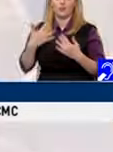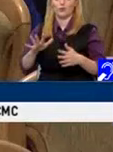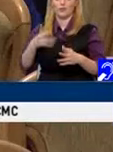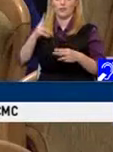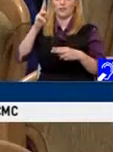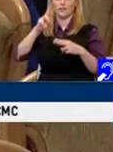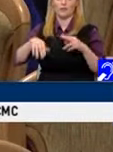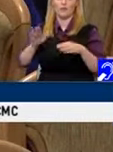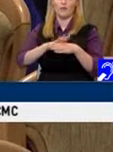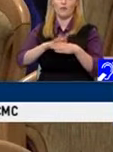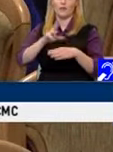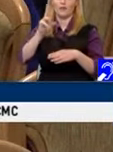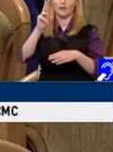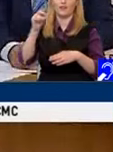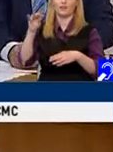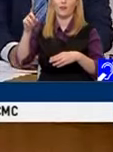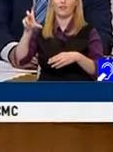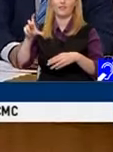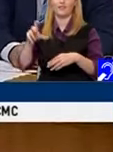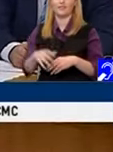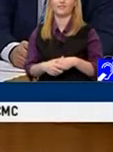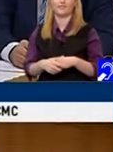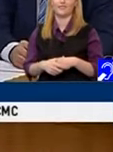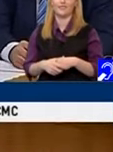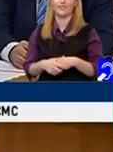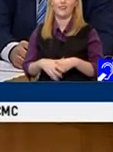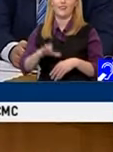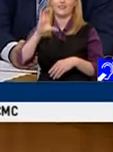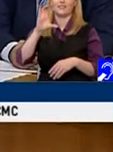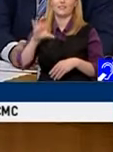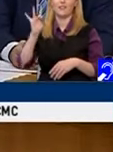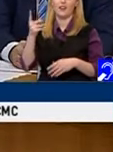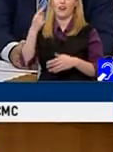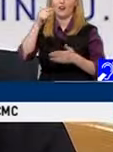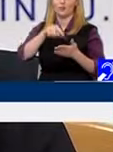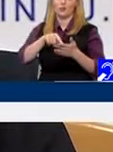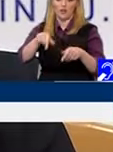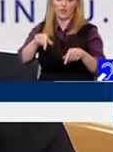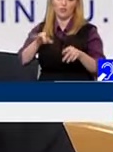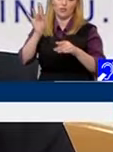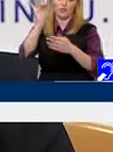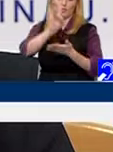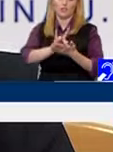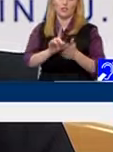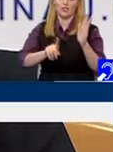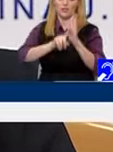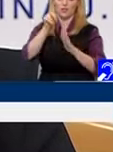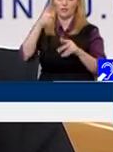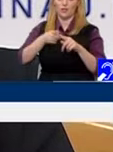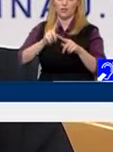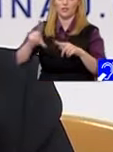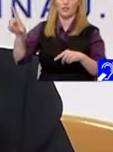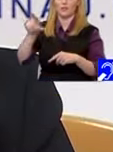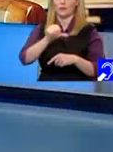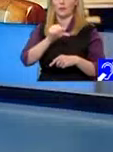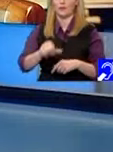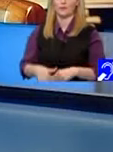aici. Mulțumesc mult, doamnă Chirtoca. Silvia Radu a ajuns în fotolul de primar interimar de Chișinău la începutul acestei săptămâni.